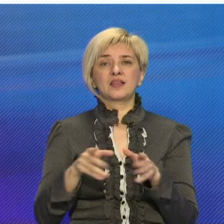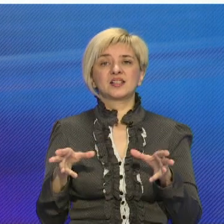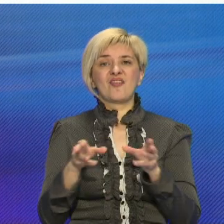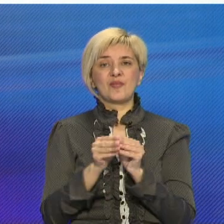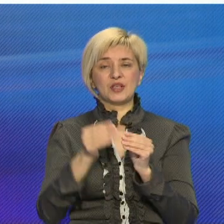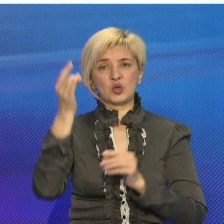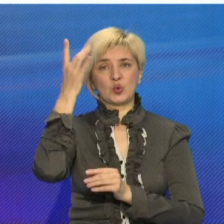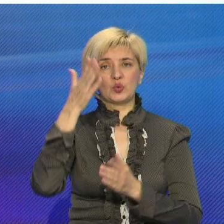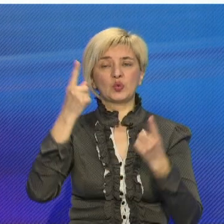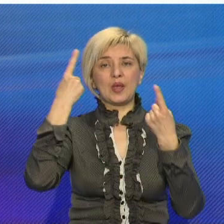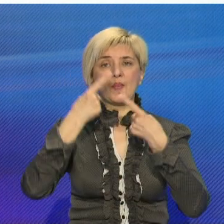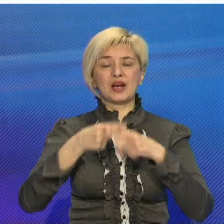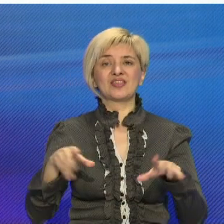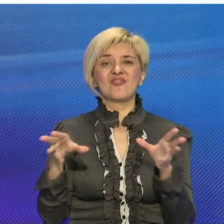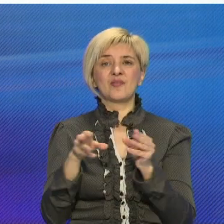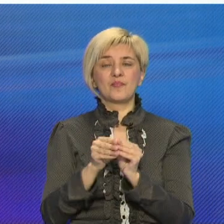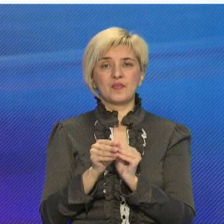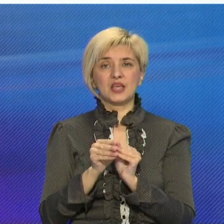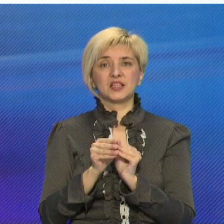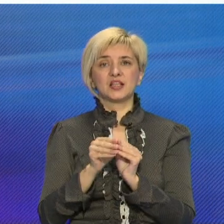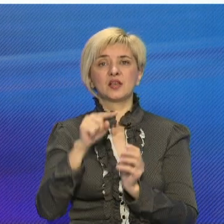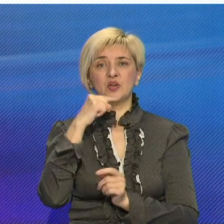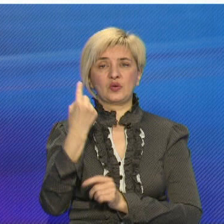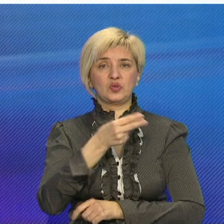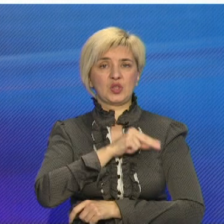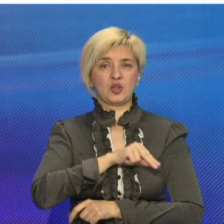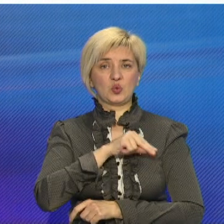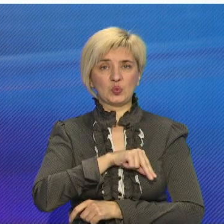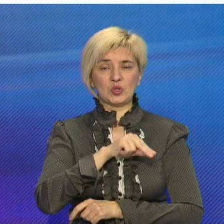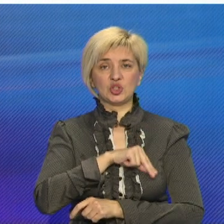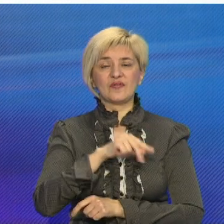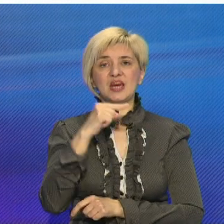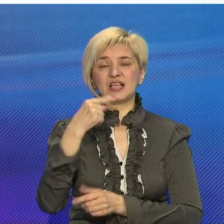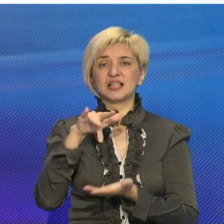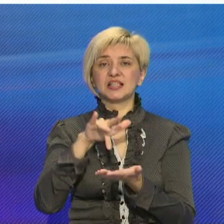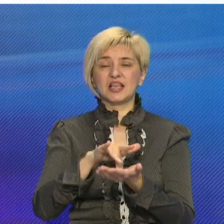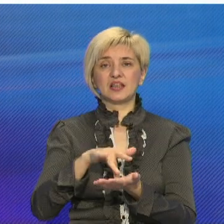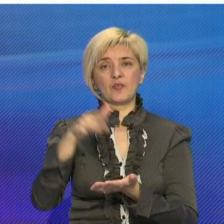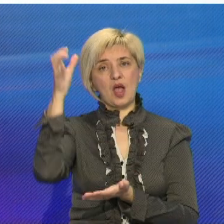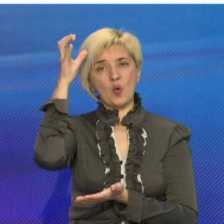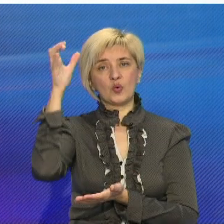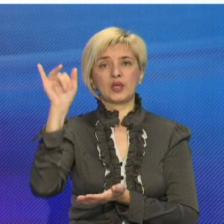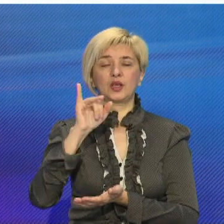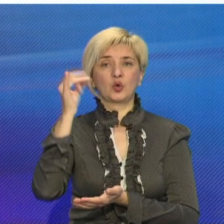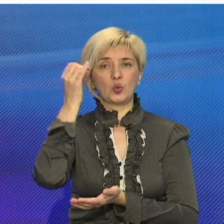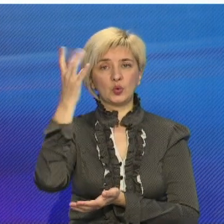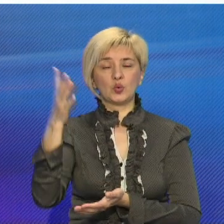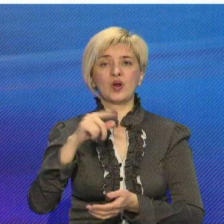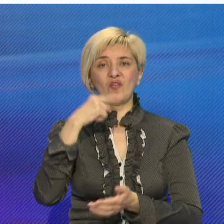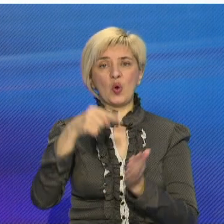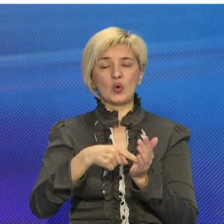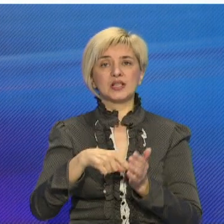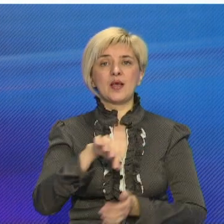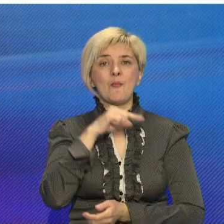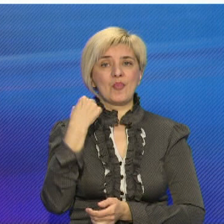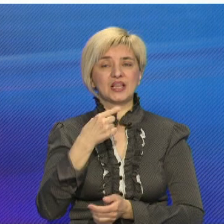проєкт вместе с Россотрудничеством, а именно Российским центром науки и культуры в городе Бресте.